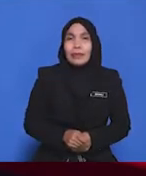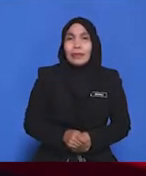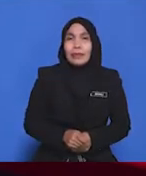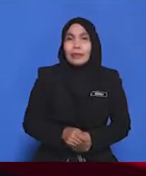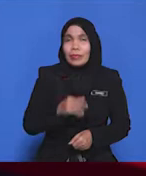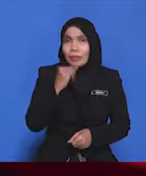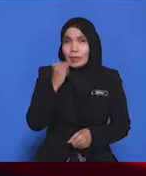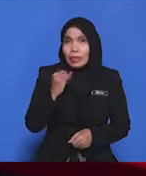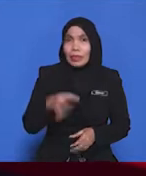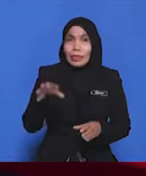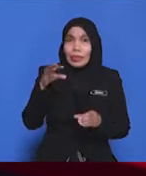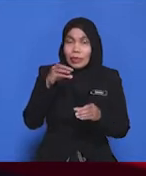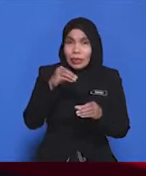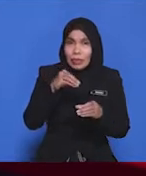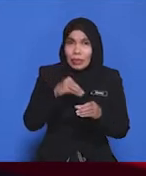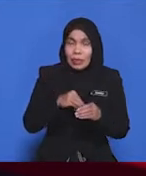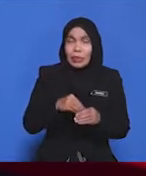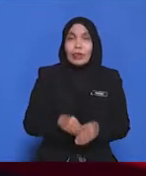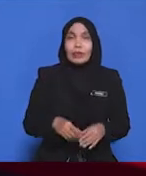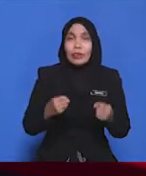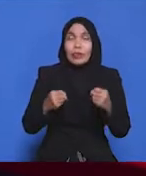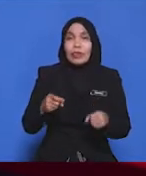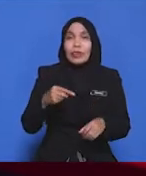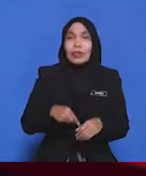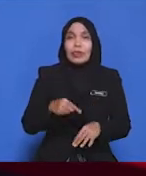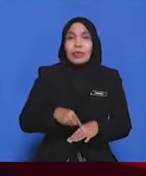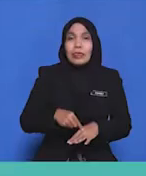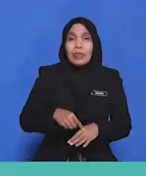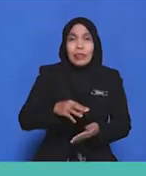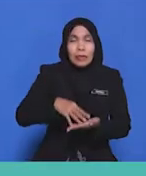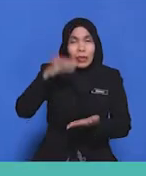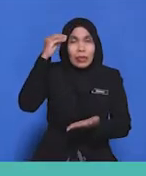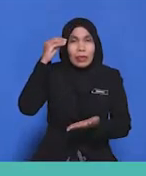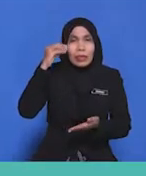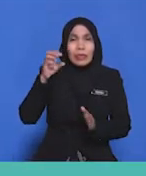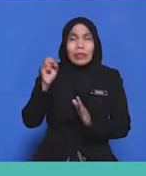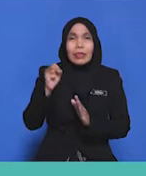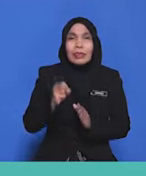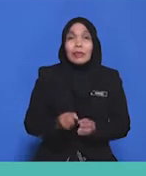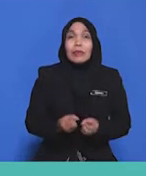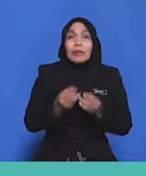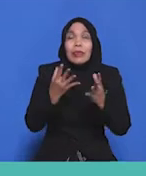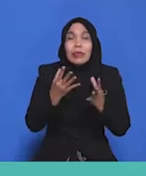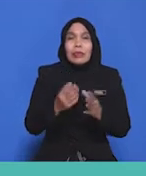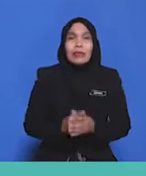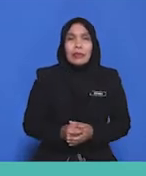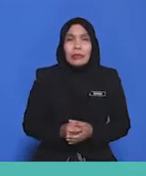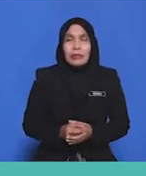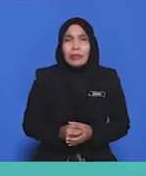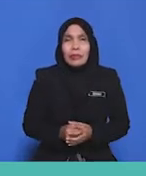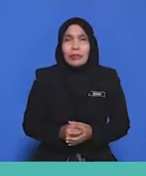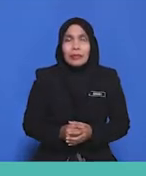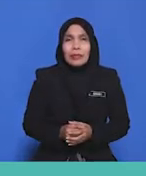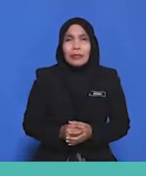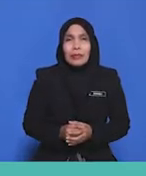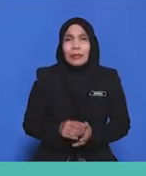Seni dalam sukan ini akan dipelajari sedalam mungkin dan memberi impak yang mendalam kepada individu